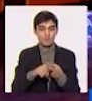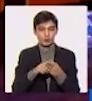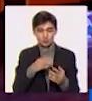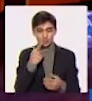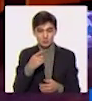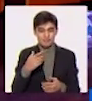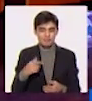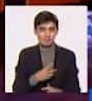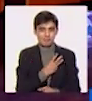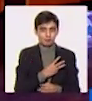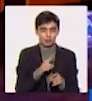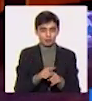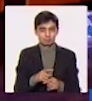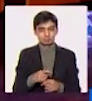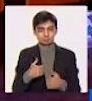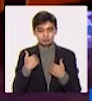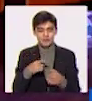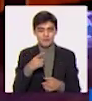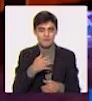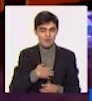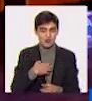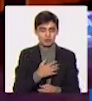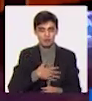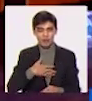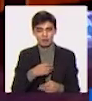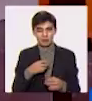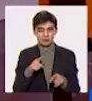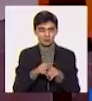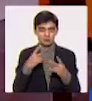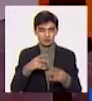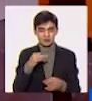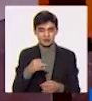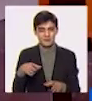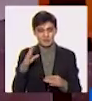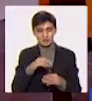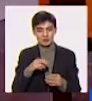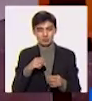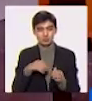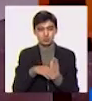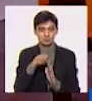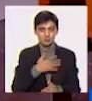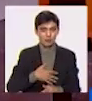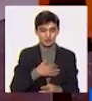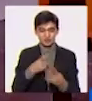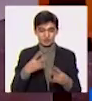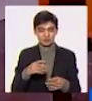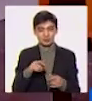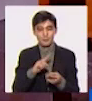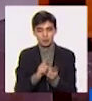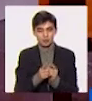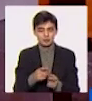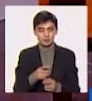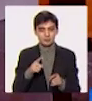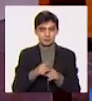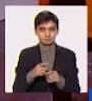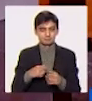очень важно, да? Как считаешь, Турспа, Ирина? Турсайтасын, Нұрғали. Бізге қазір үреге бой алдырғаннан көрі ел болып сақтық шараларын күшейту қажет. Ал